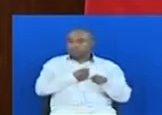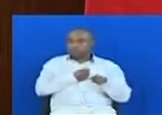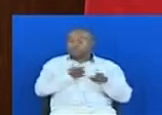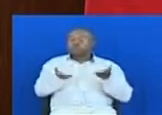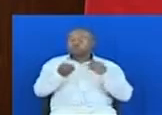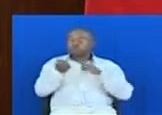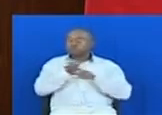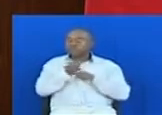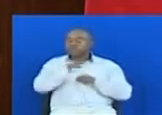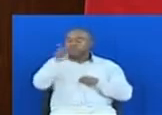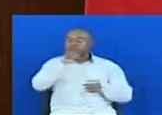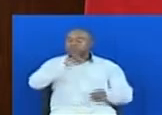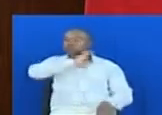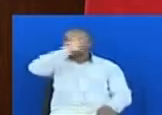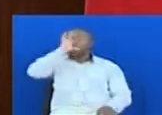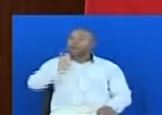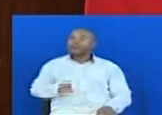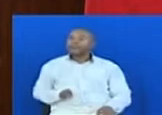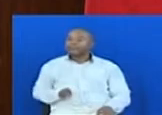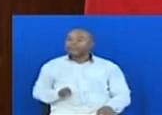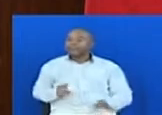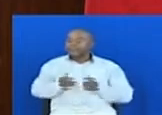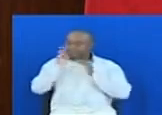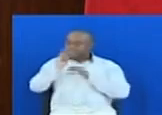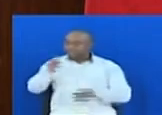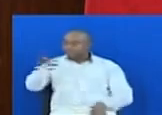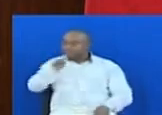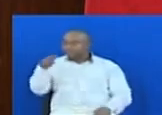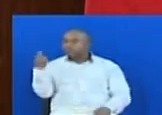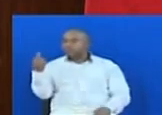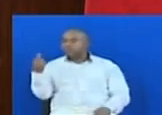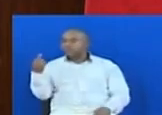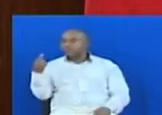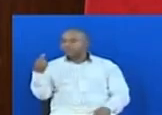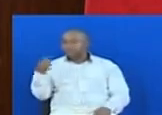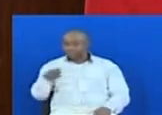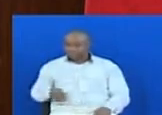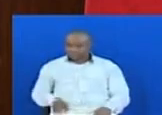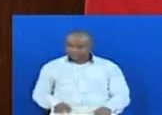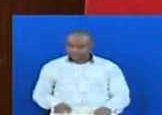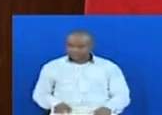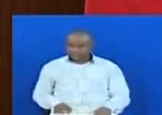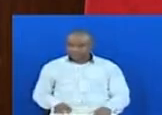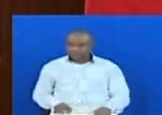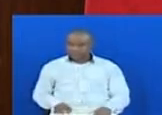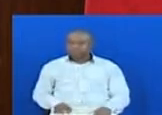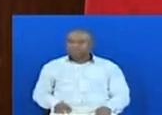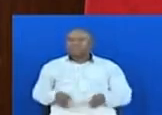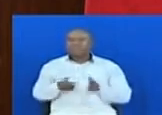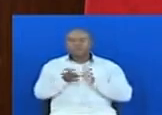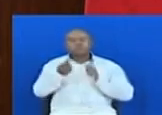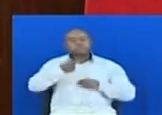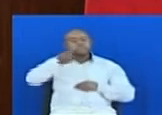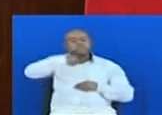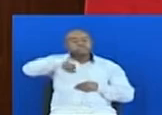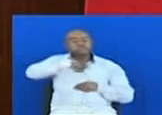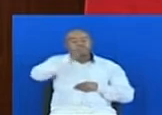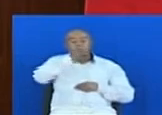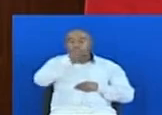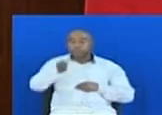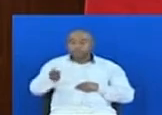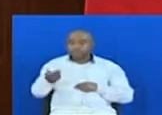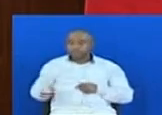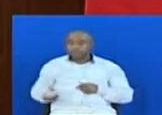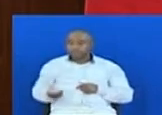tukafanya dhambi wote humu, lakini itabakia dhambi hata kama sote tutafanya dhambi. Hivi kuna ubaya gani sisi wa Tanzania kuwa kuna